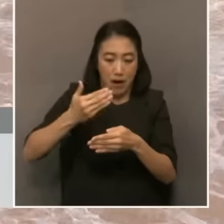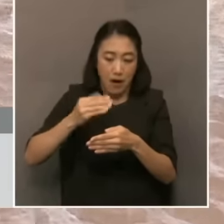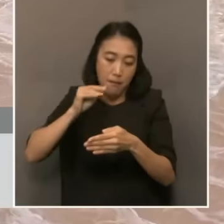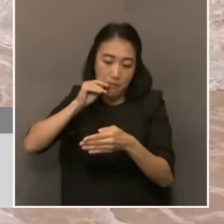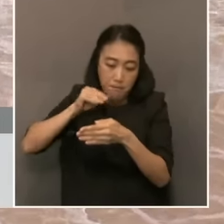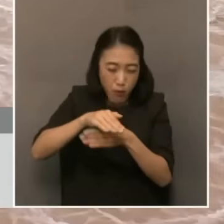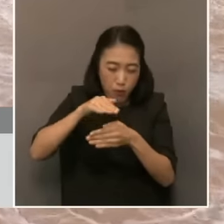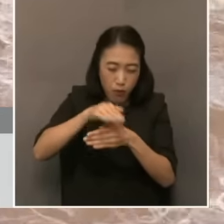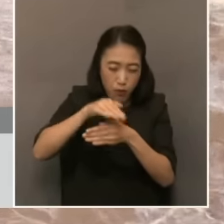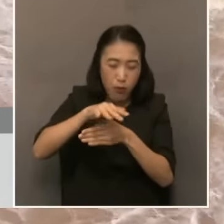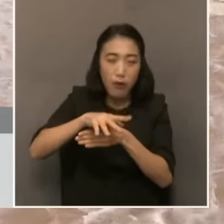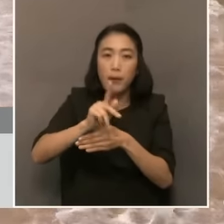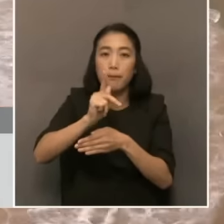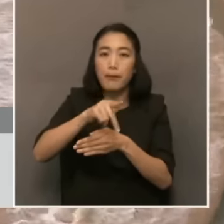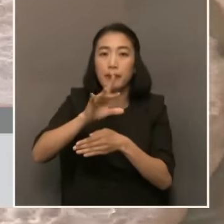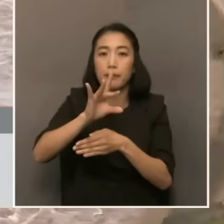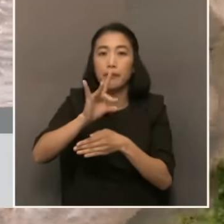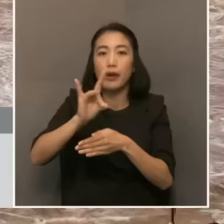ที่